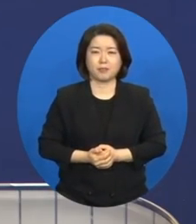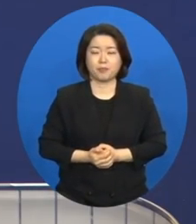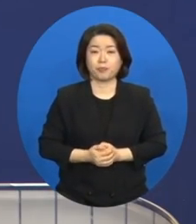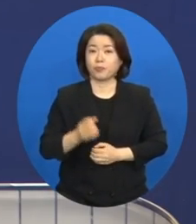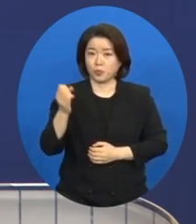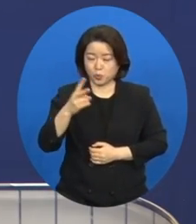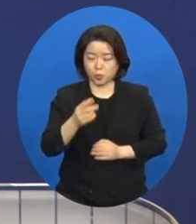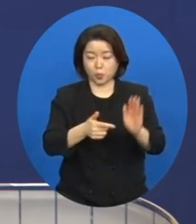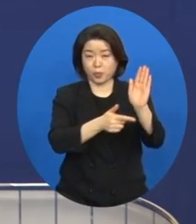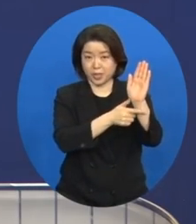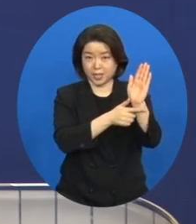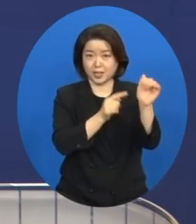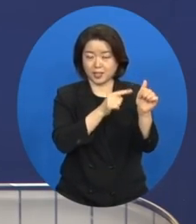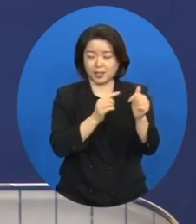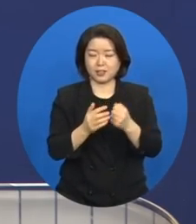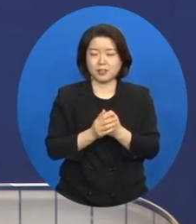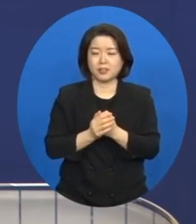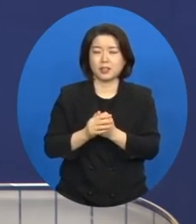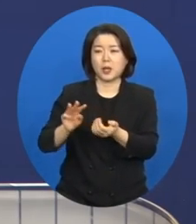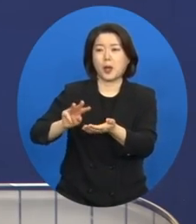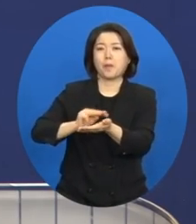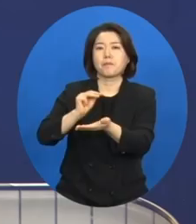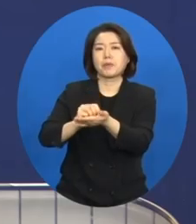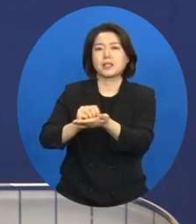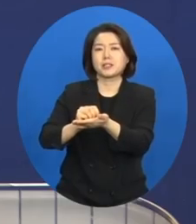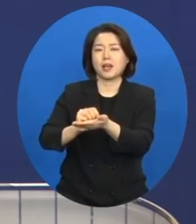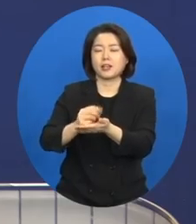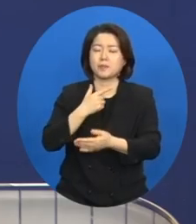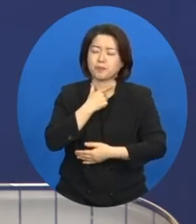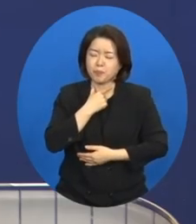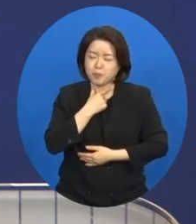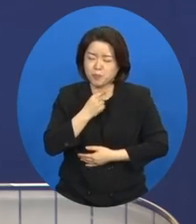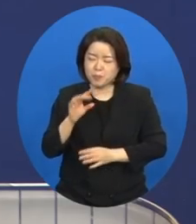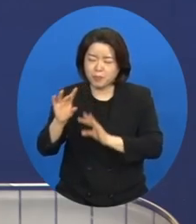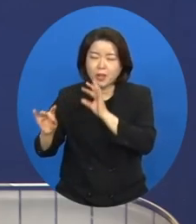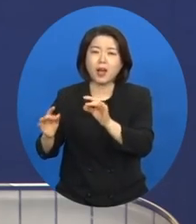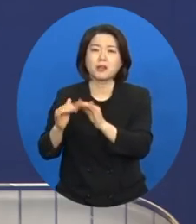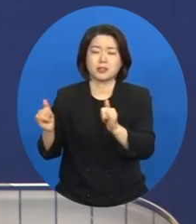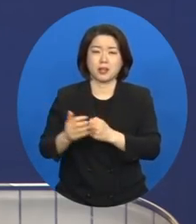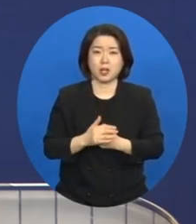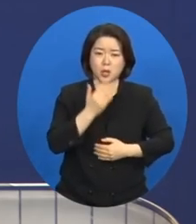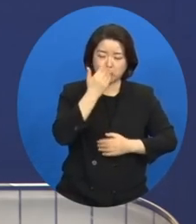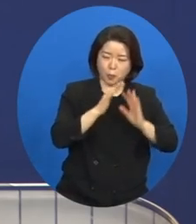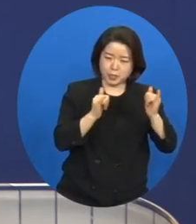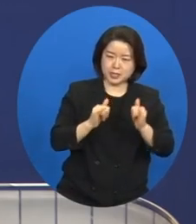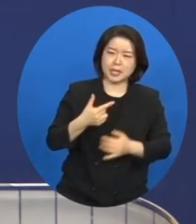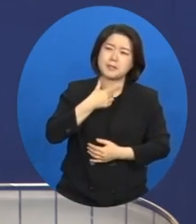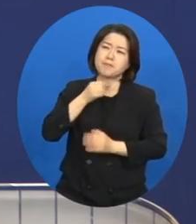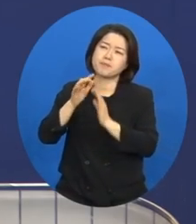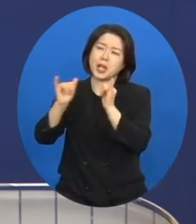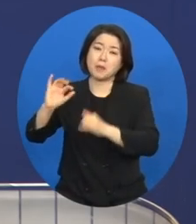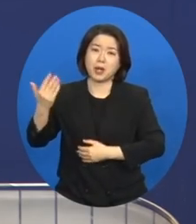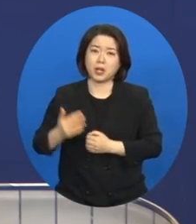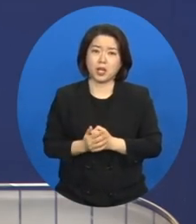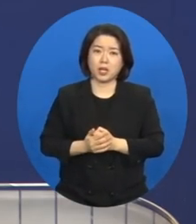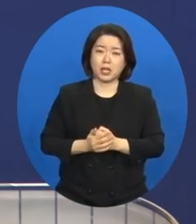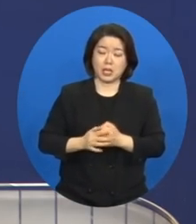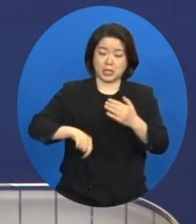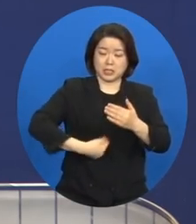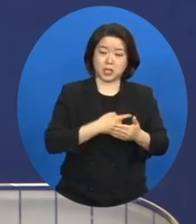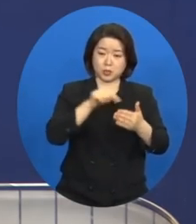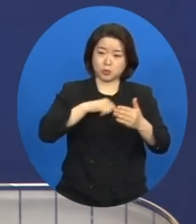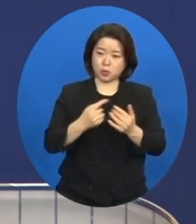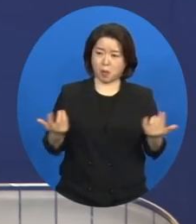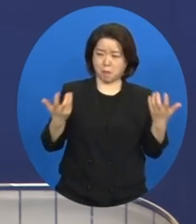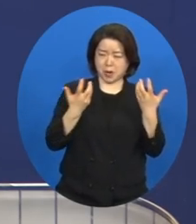나다네엘은요. 메시아를 갈망한 사람이었다는 거예요. 겸손한 자가 갈망합니다. 그 안에 뭔가 가득 채워진 사람은 배가 부른 사람은 더